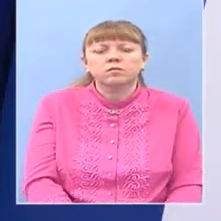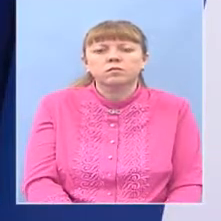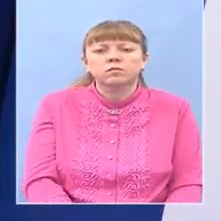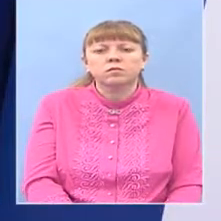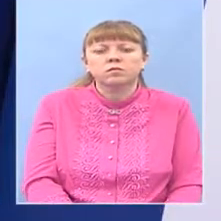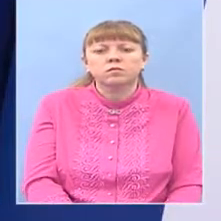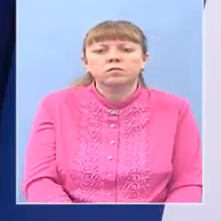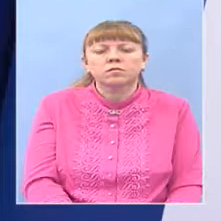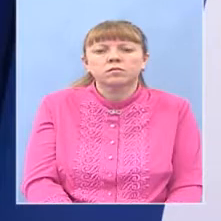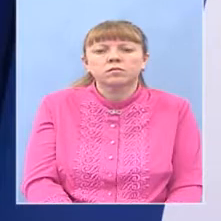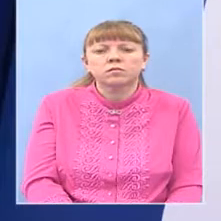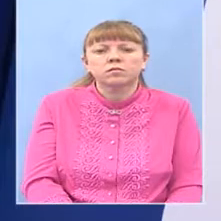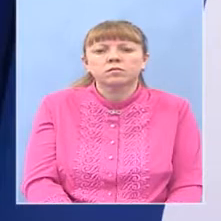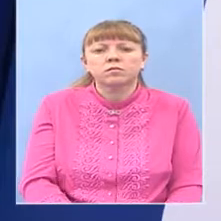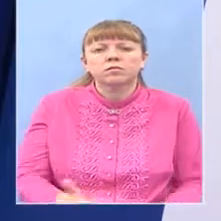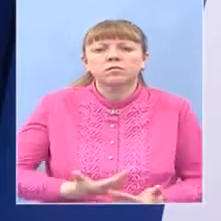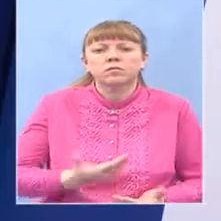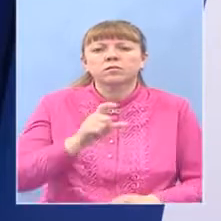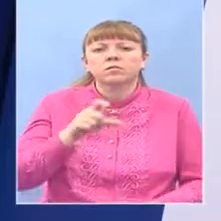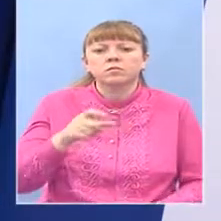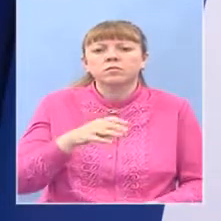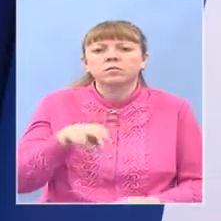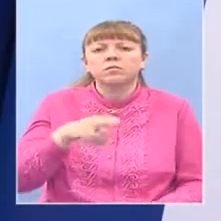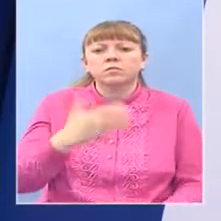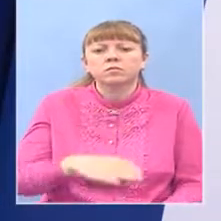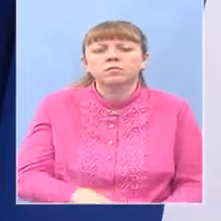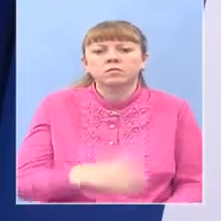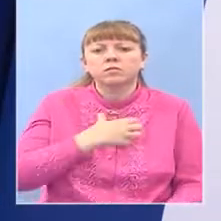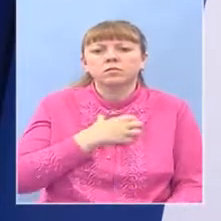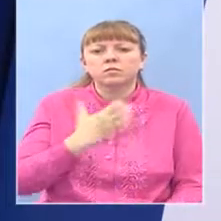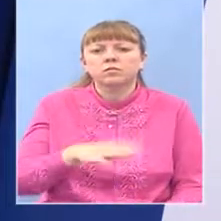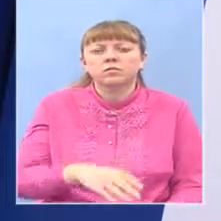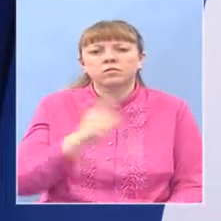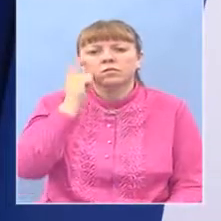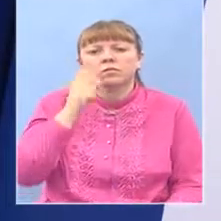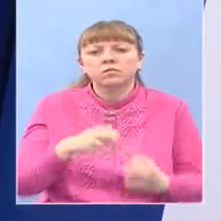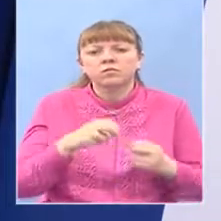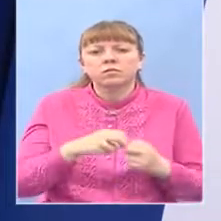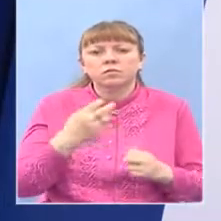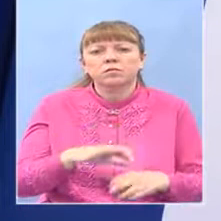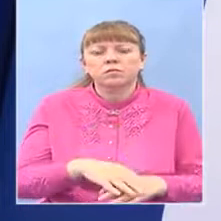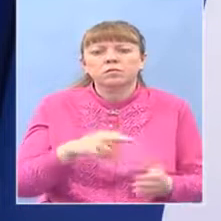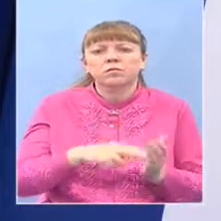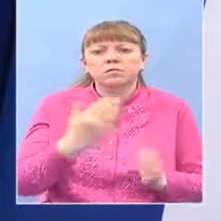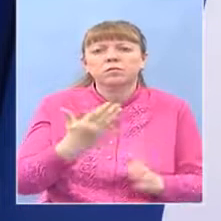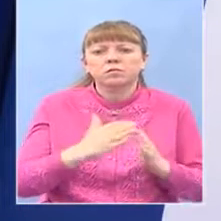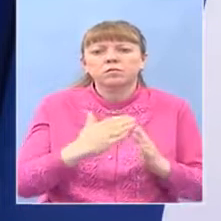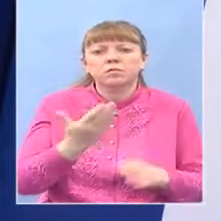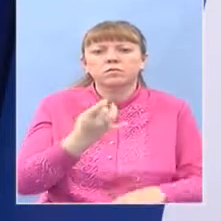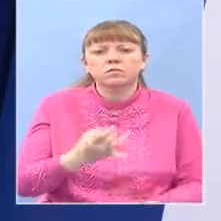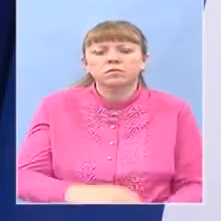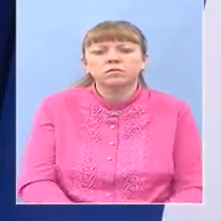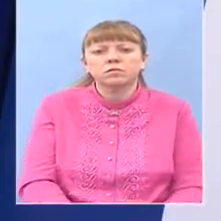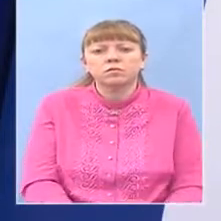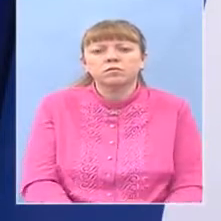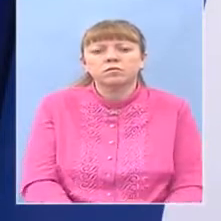то вы как, например, просто житель нашего города, да, к примеру, вот там, вы хотите там что-то решить, какую-то проблему там, буквально там вашего дома, вашего двора, да,